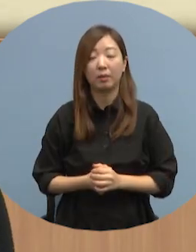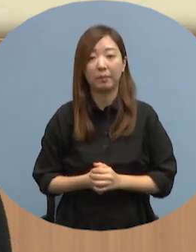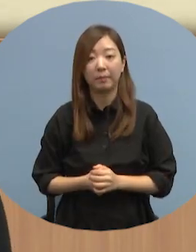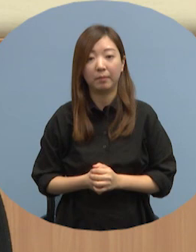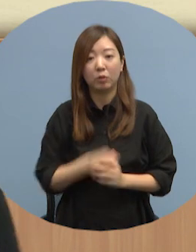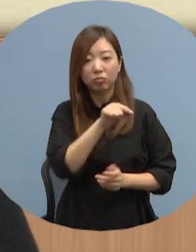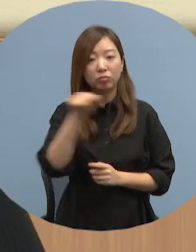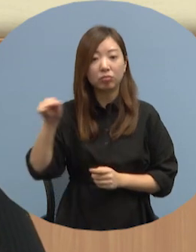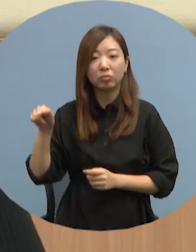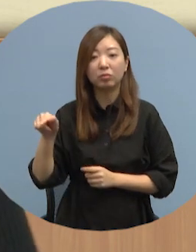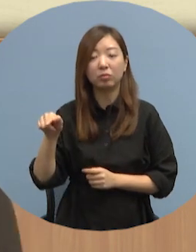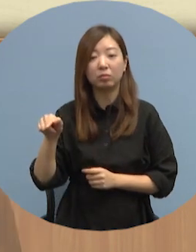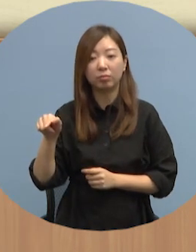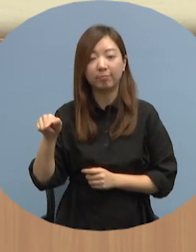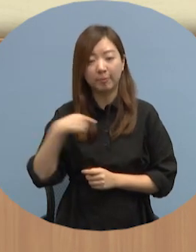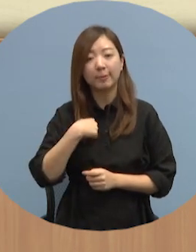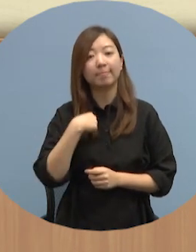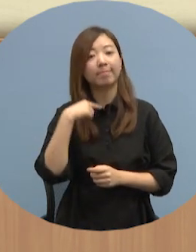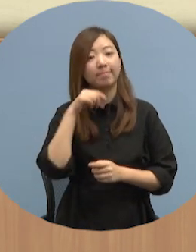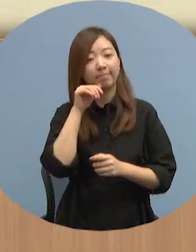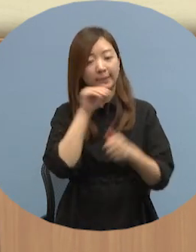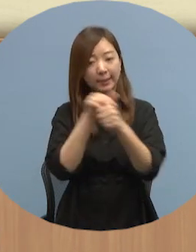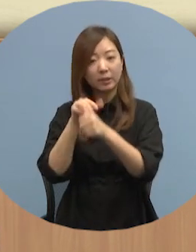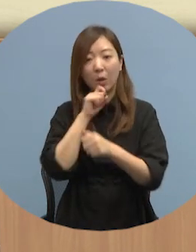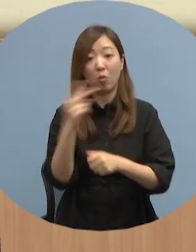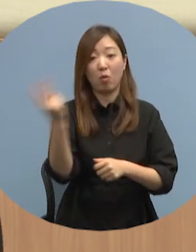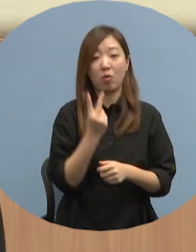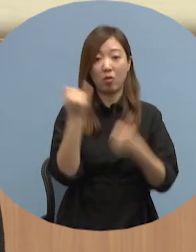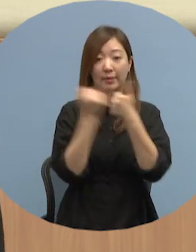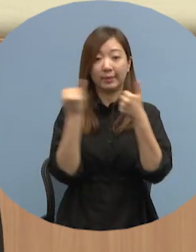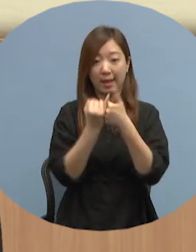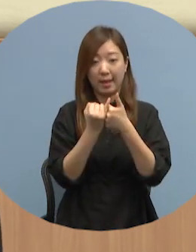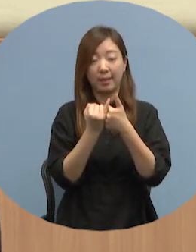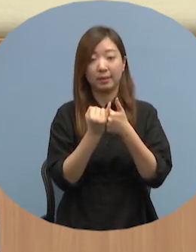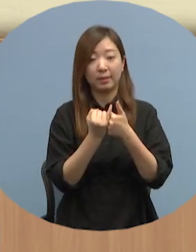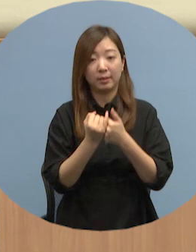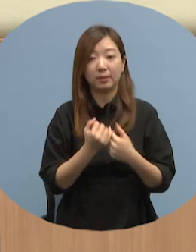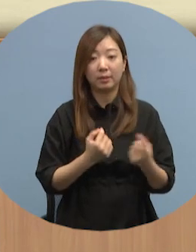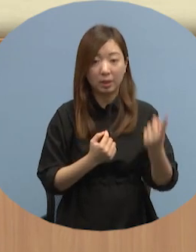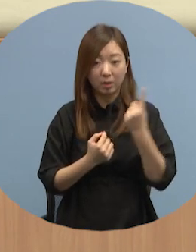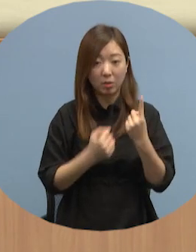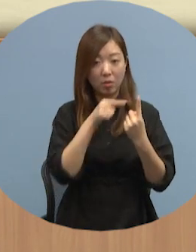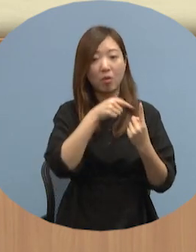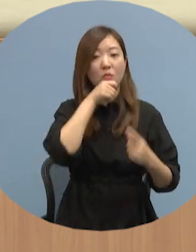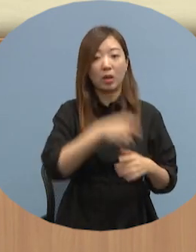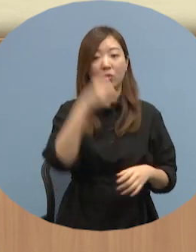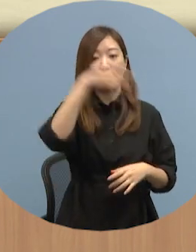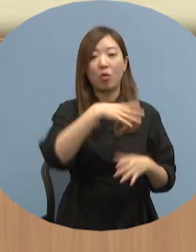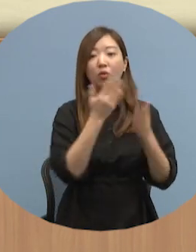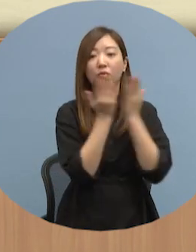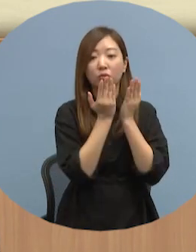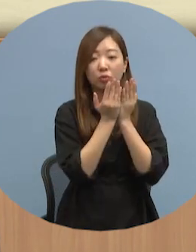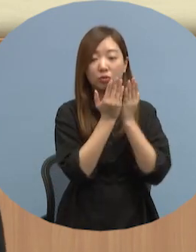入邊咧，就都提一提啦。有2位係學生嚟嘅，一位係五旬節聖潔會永光書院嘅學生